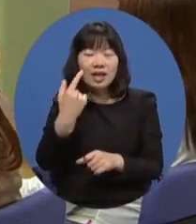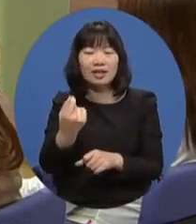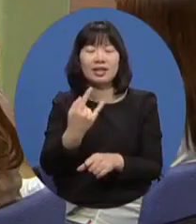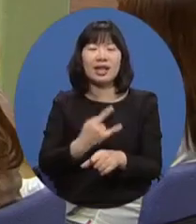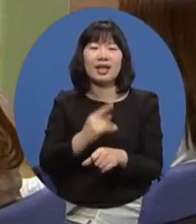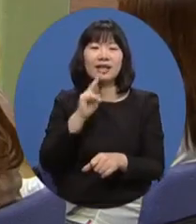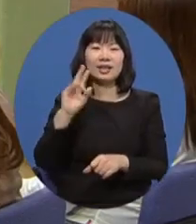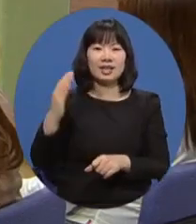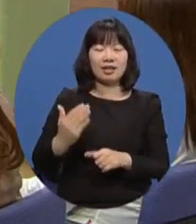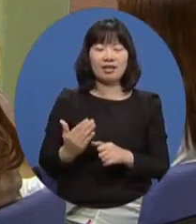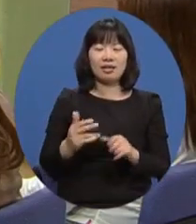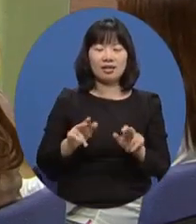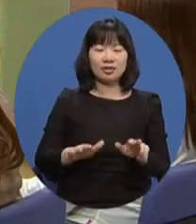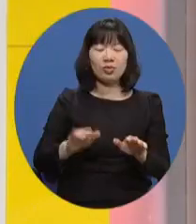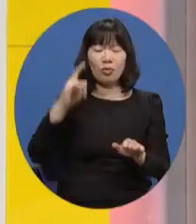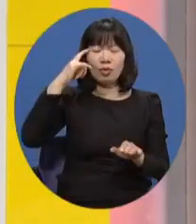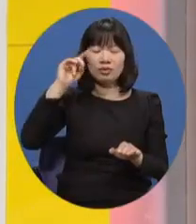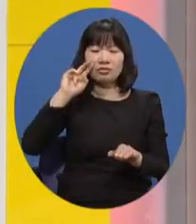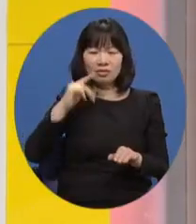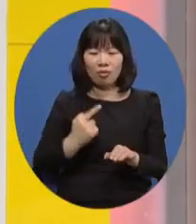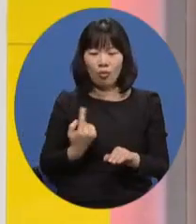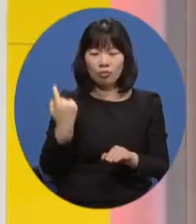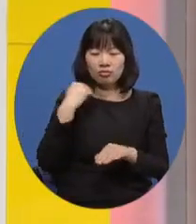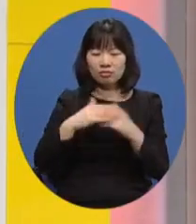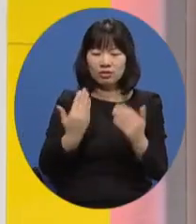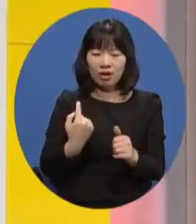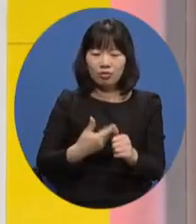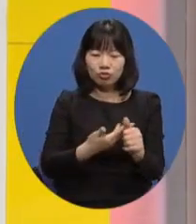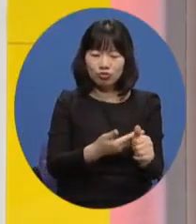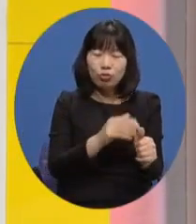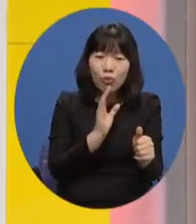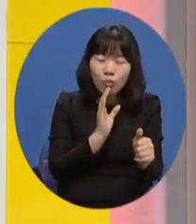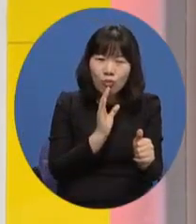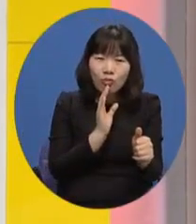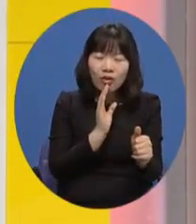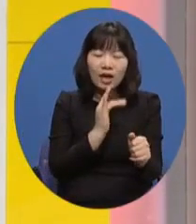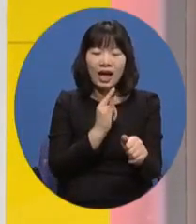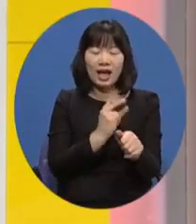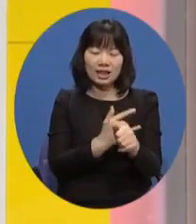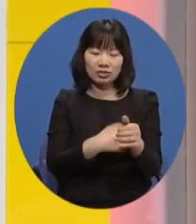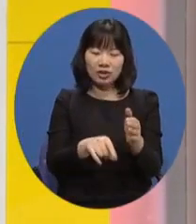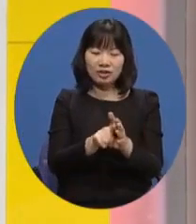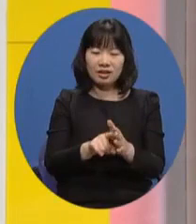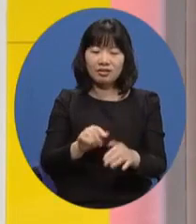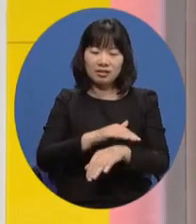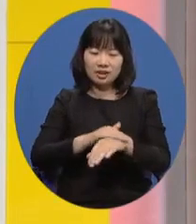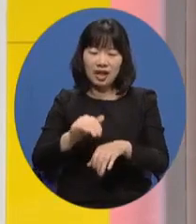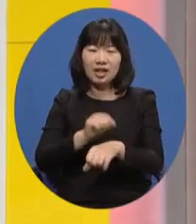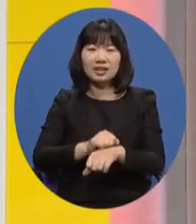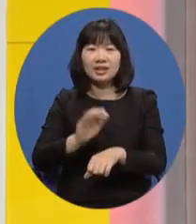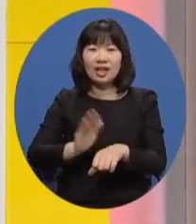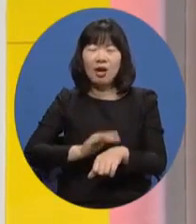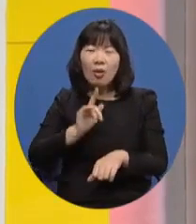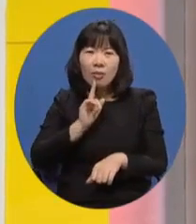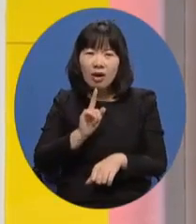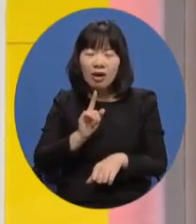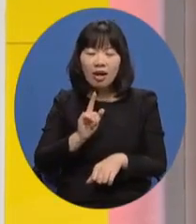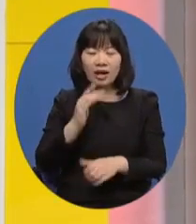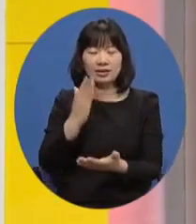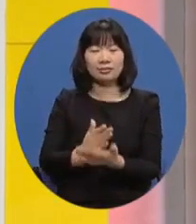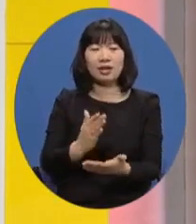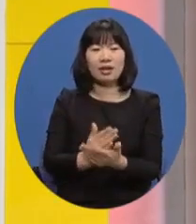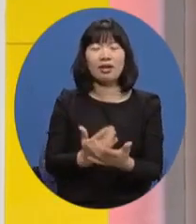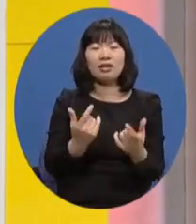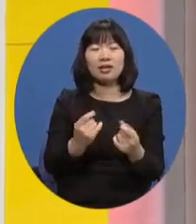다뤄야지. 야, 이건 왜 틀렸니? 어저께 다 가르쳐줬는데. 뭐 이렇게 한다든가. 하려면 제대로 하고 잘하지 못할 거면 아예 하지를